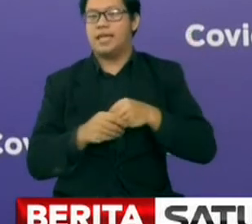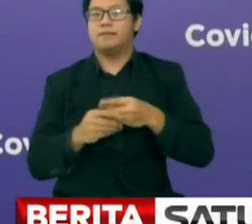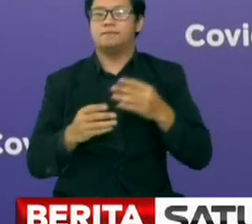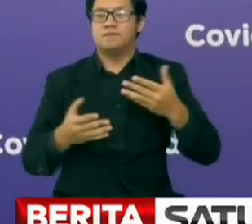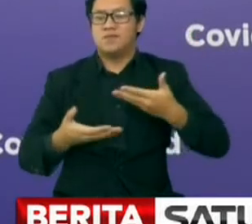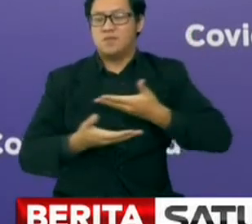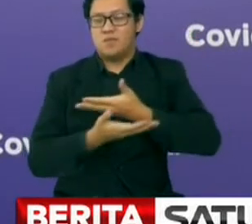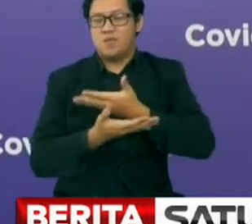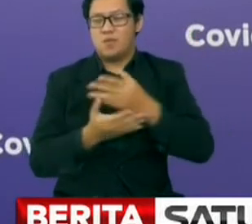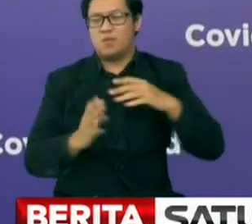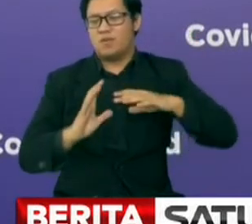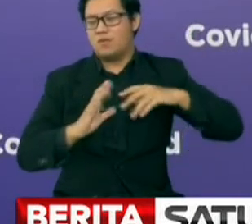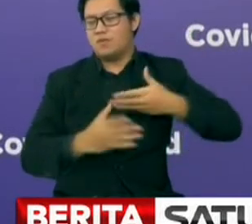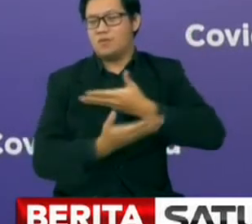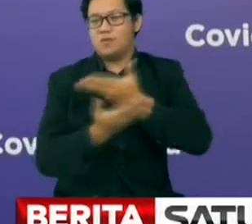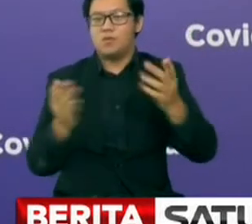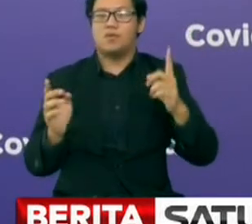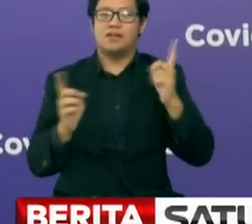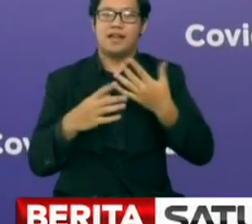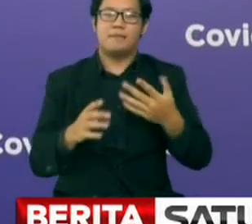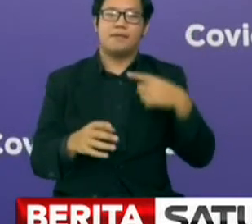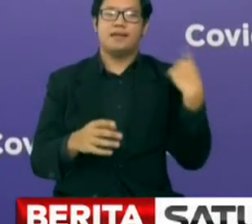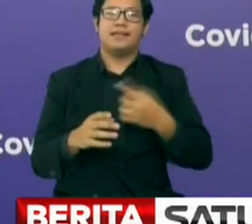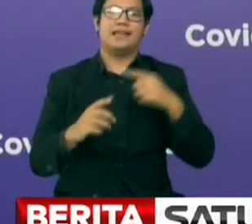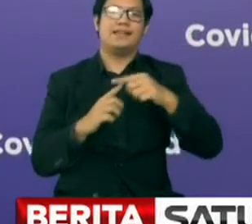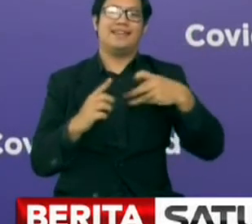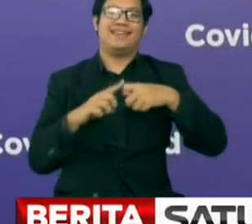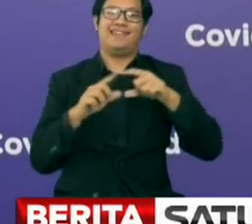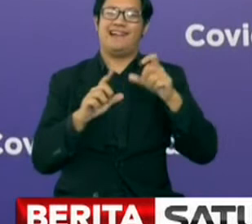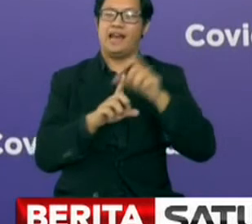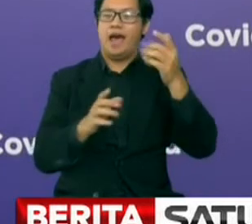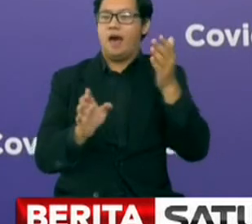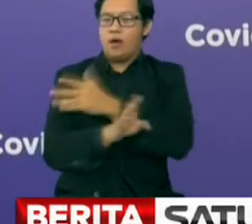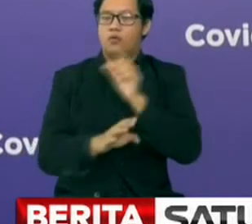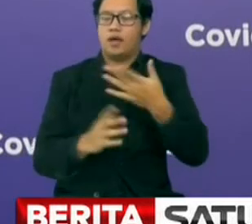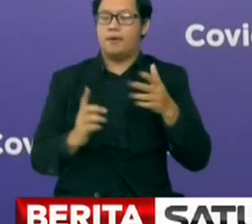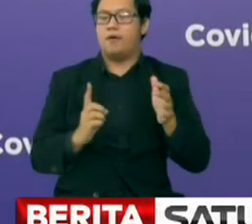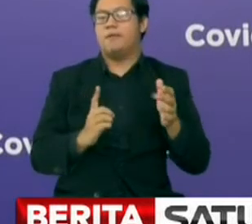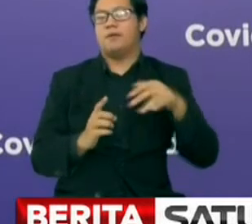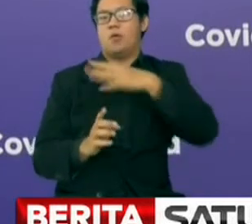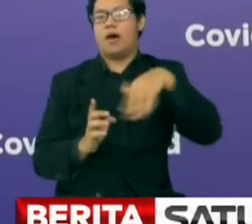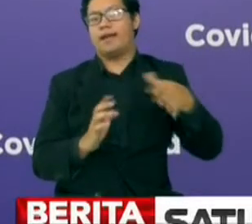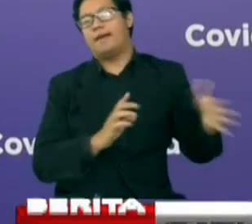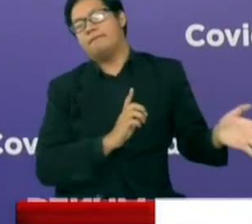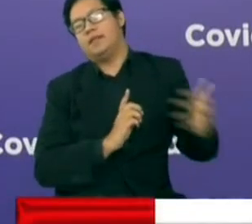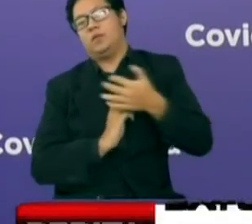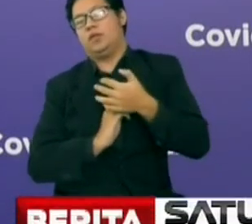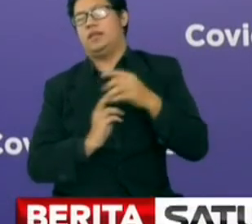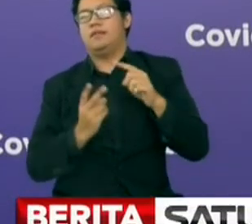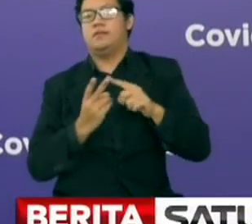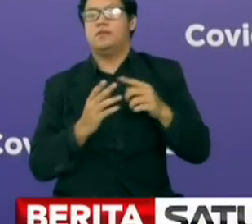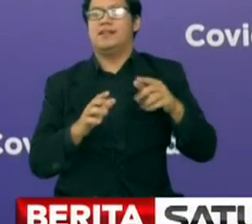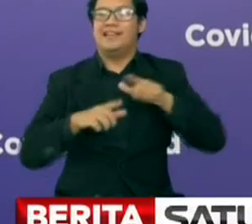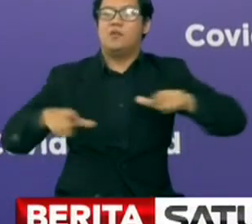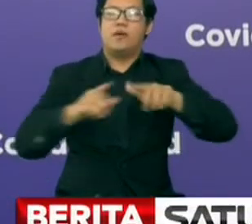dari apa yang kita tekad kan dari awal untuk melindungi keluarga kita melindungi lingkungan kita dan